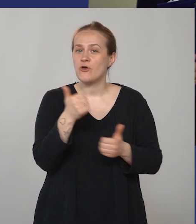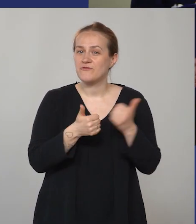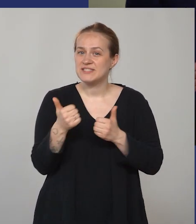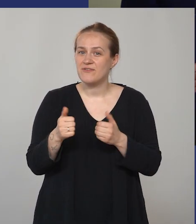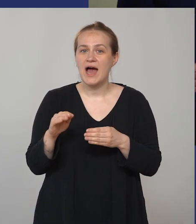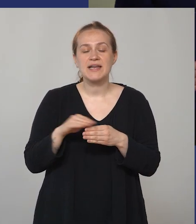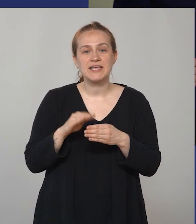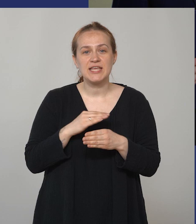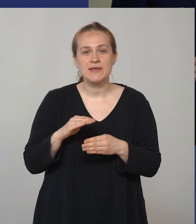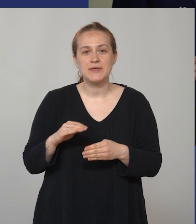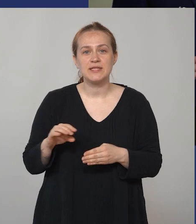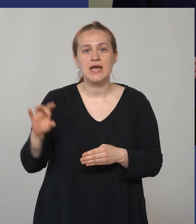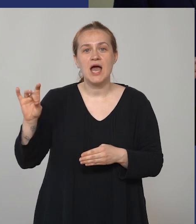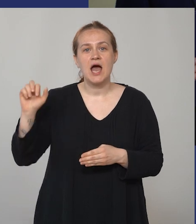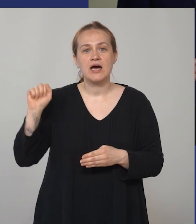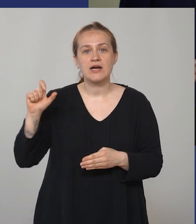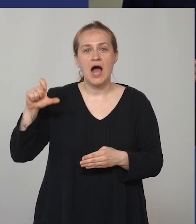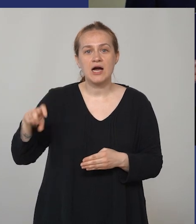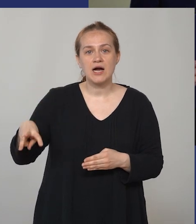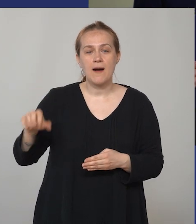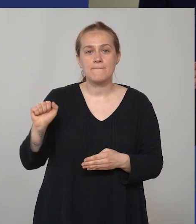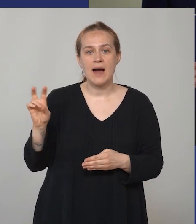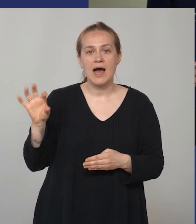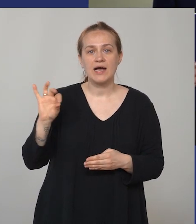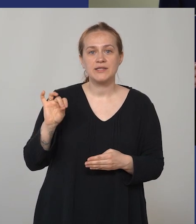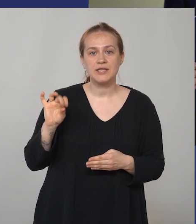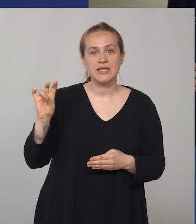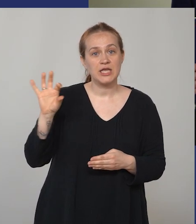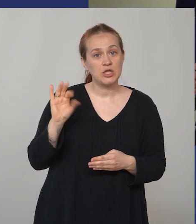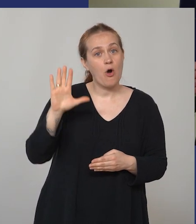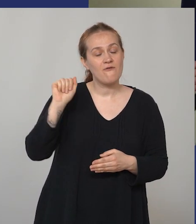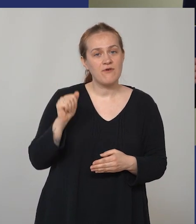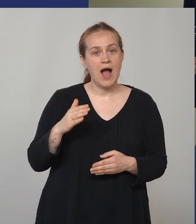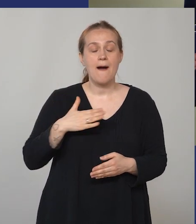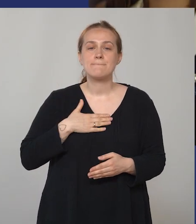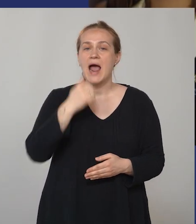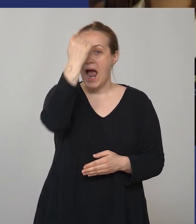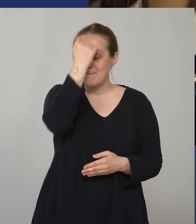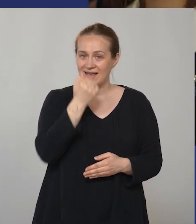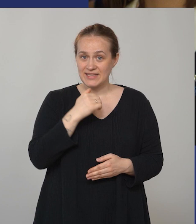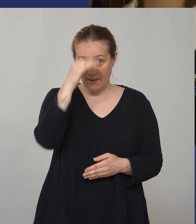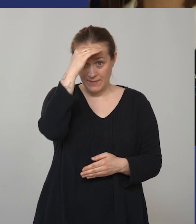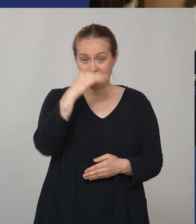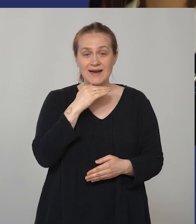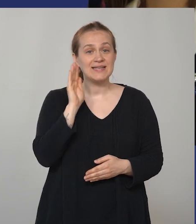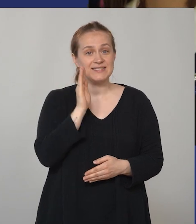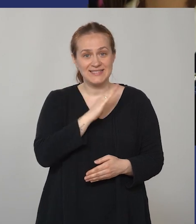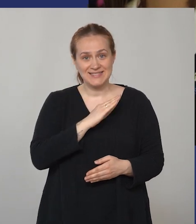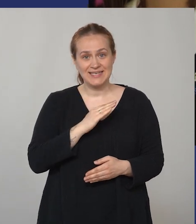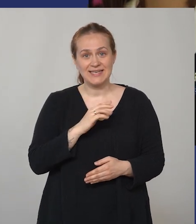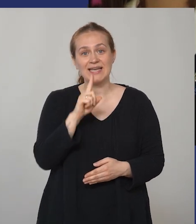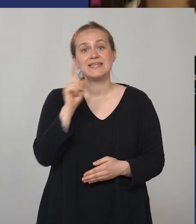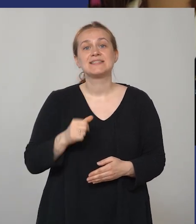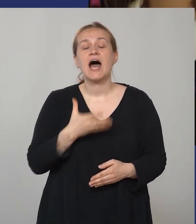имени Сергея Васильевича Рахманинова. Мы благодарим родителей Вадима Рыбина